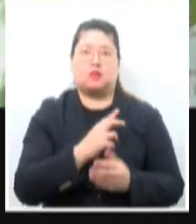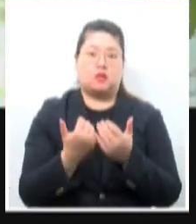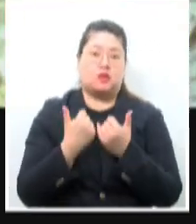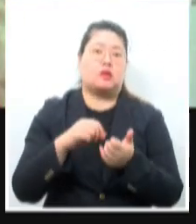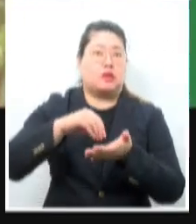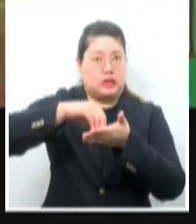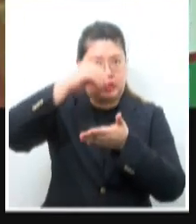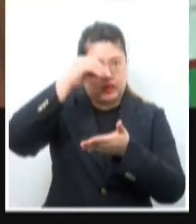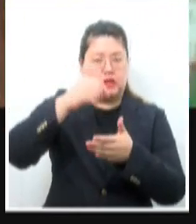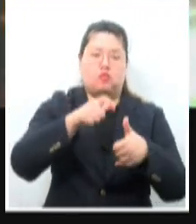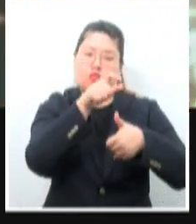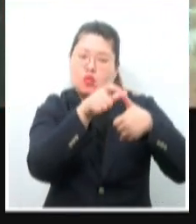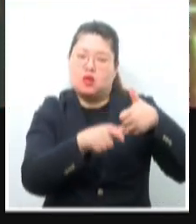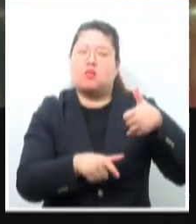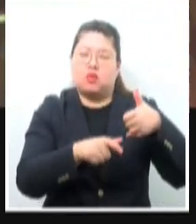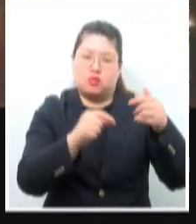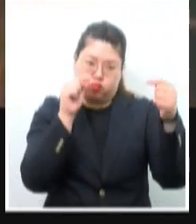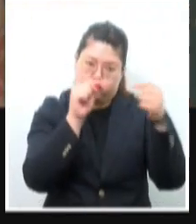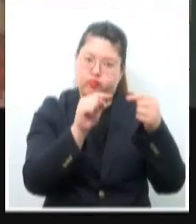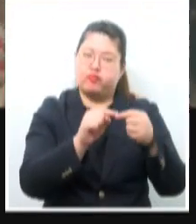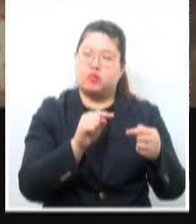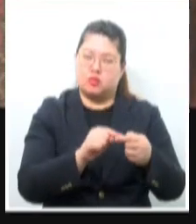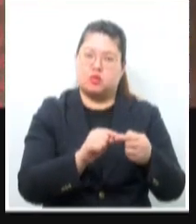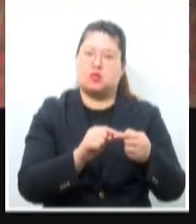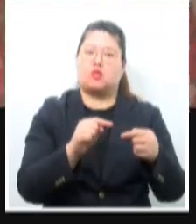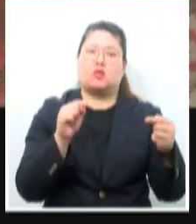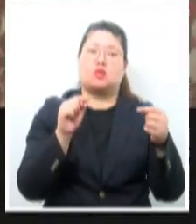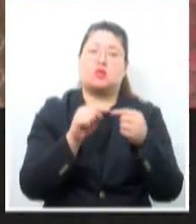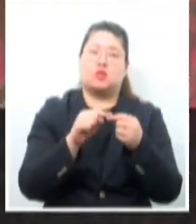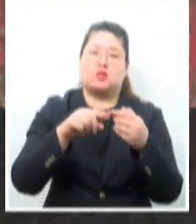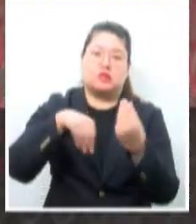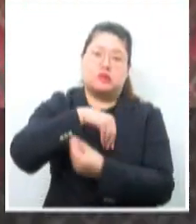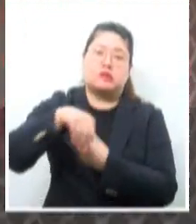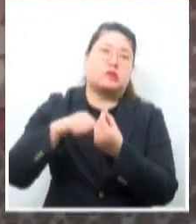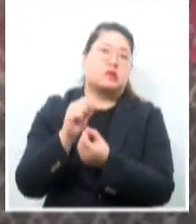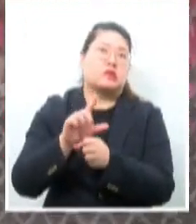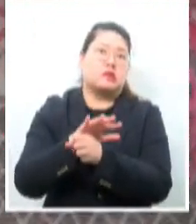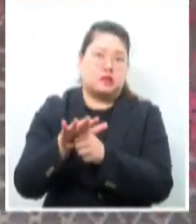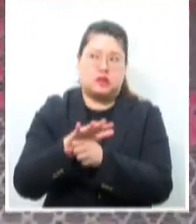เป็นผู้มีคุณลักษณะอันพึงประสงค์ตามหลักปรัชญาของเศรษฐกิจพอเพียง